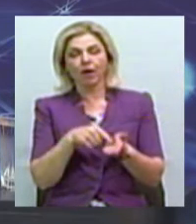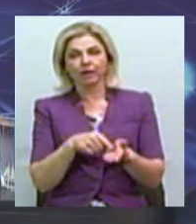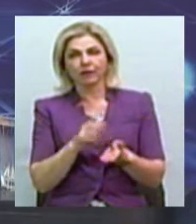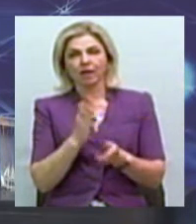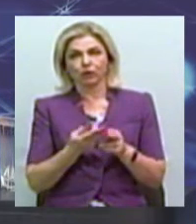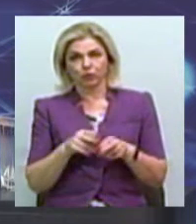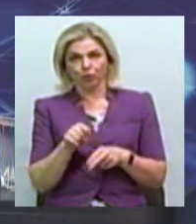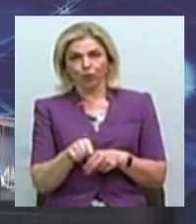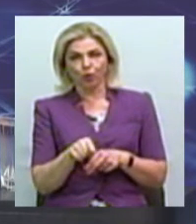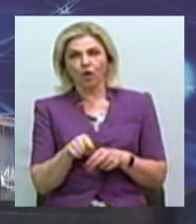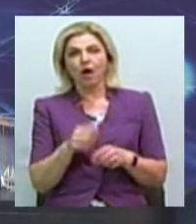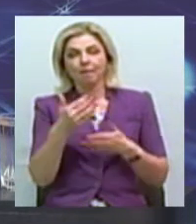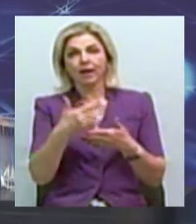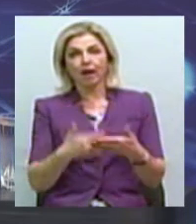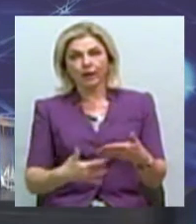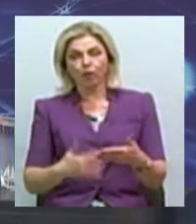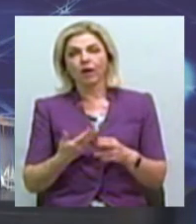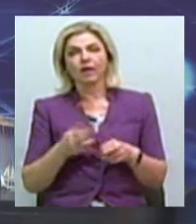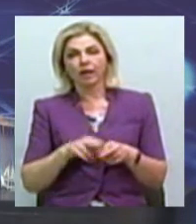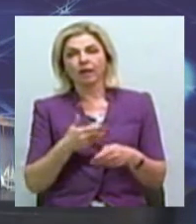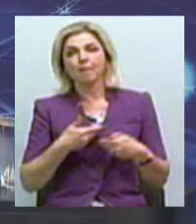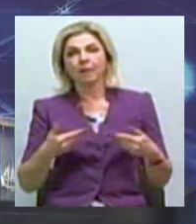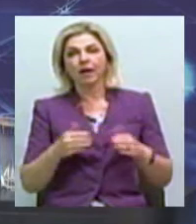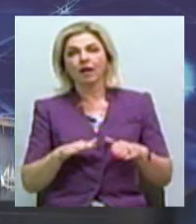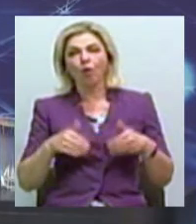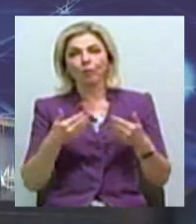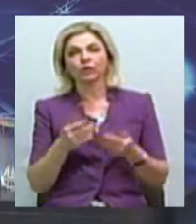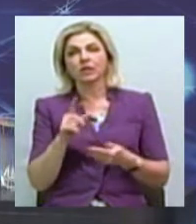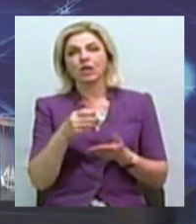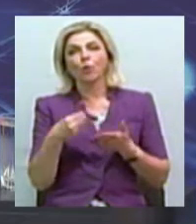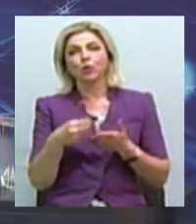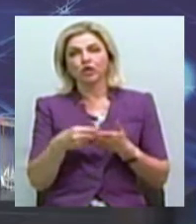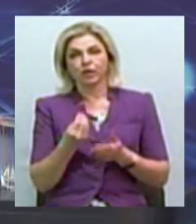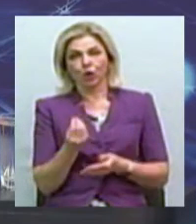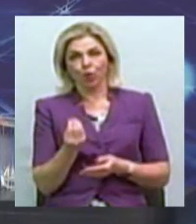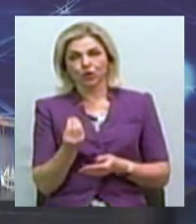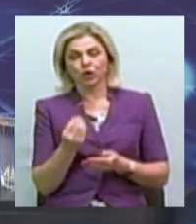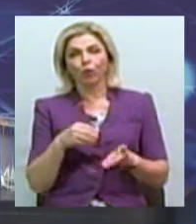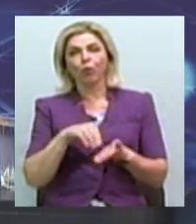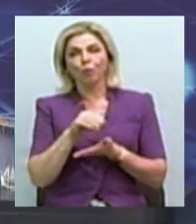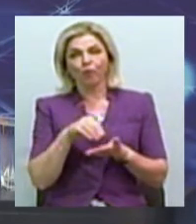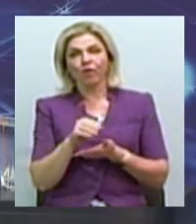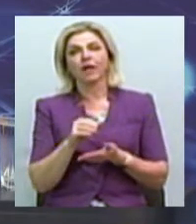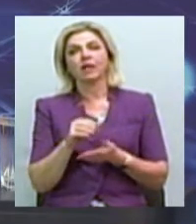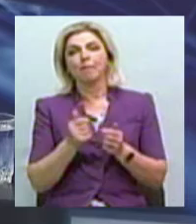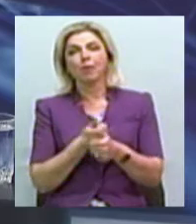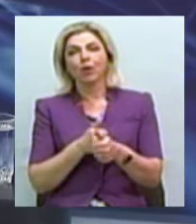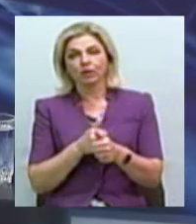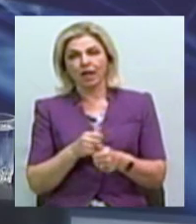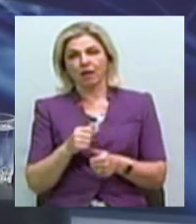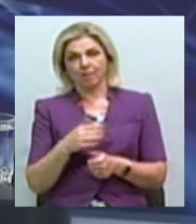цього переліку, який ми рекомендуємо за бюджетний кошт купувати бібліотекам нашого міста.